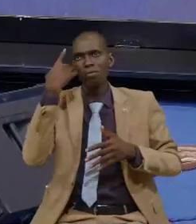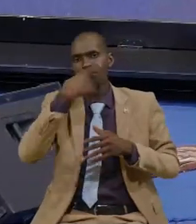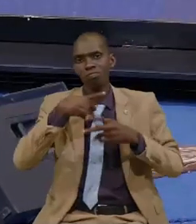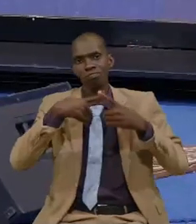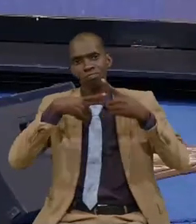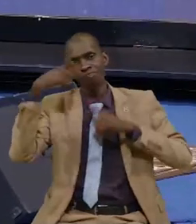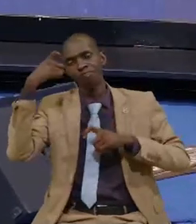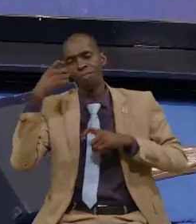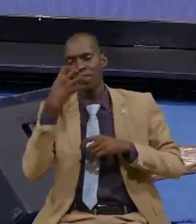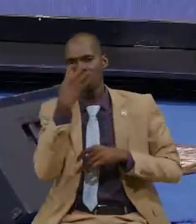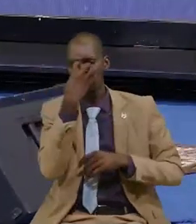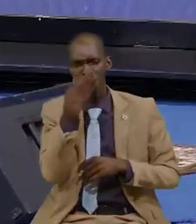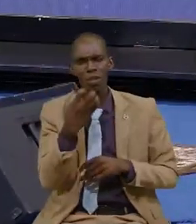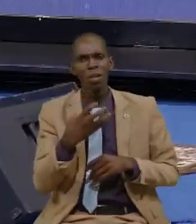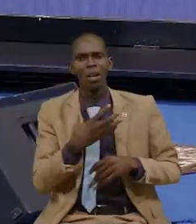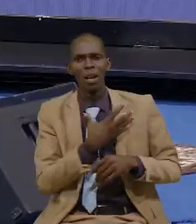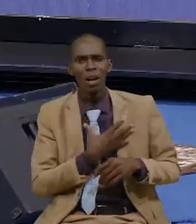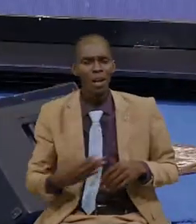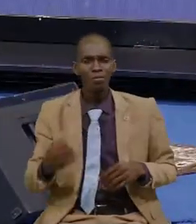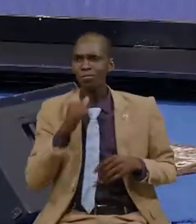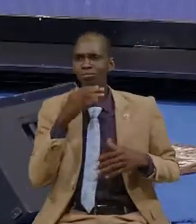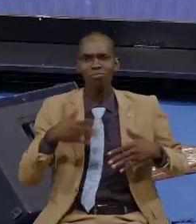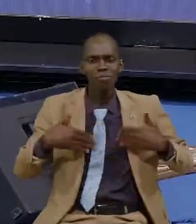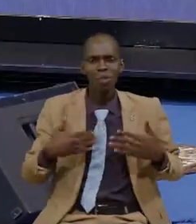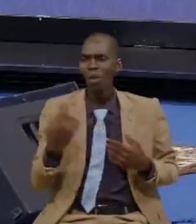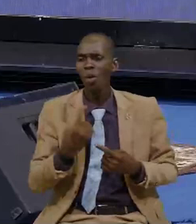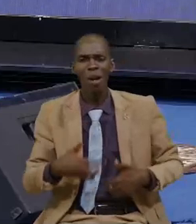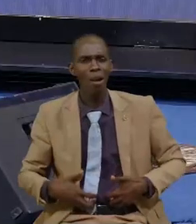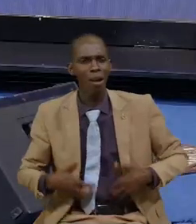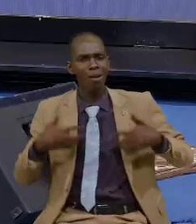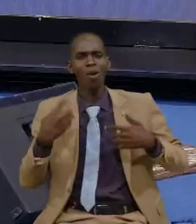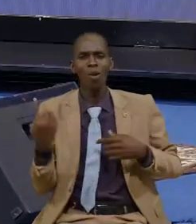te renfrognais. Chaque fois, tu t'irritais. Chaque fois,